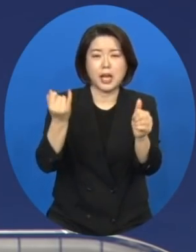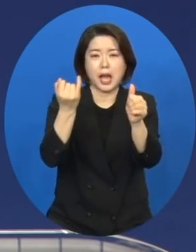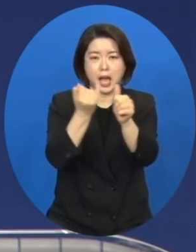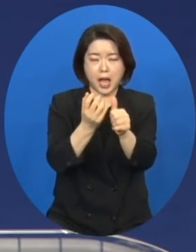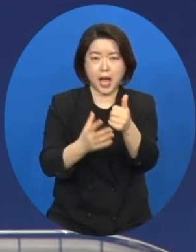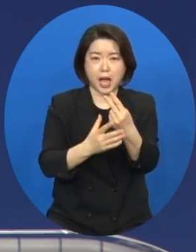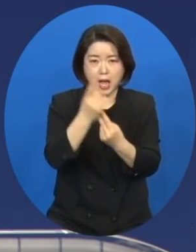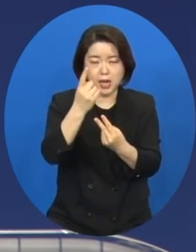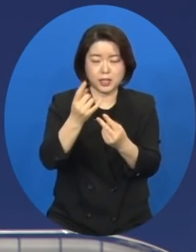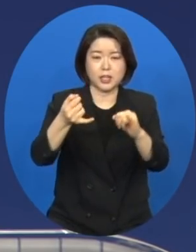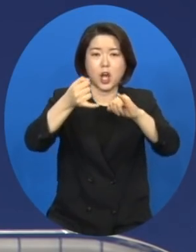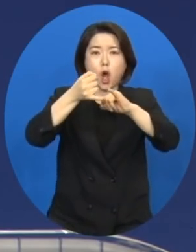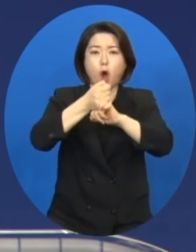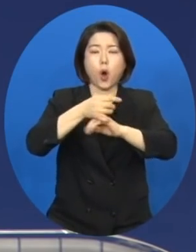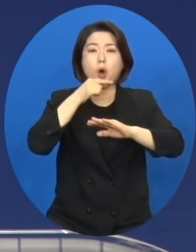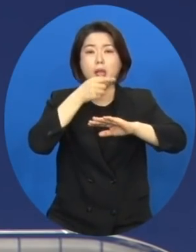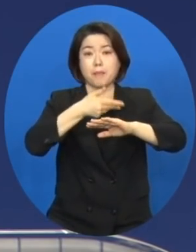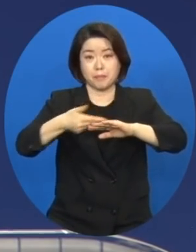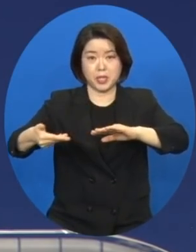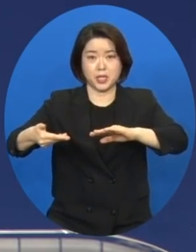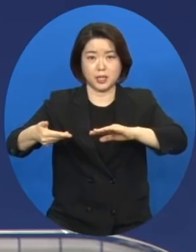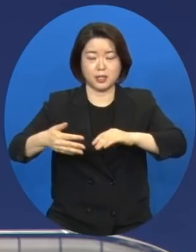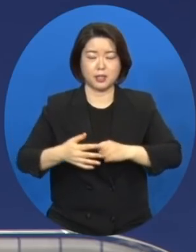언약의 피입니다.